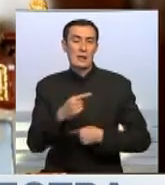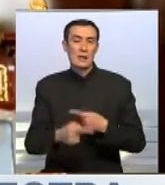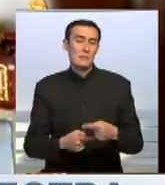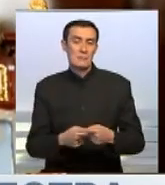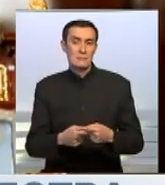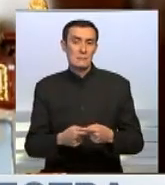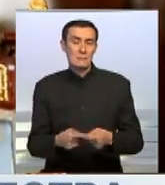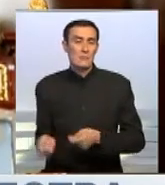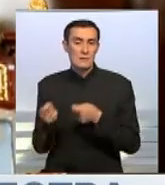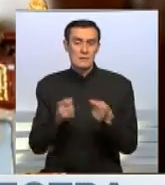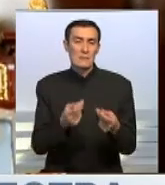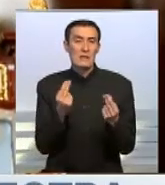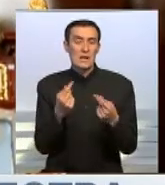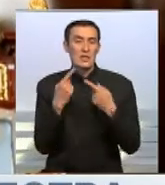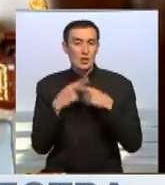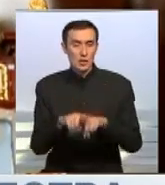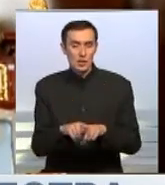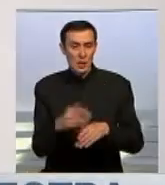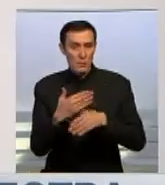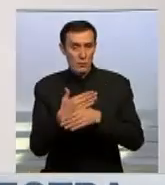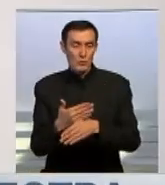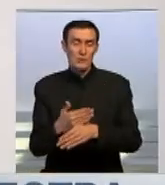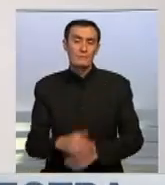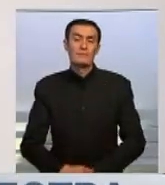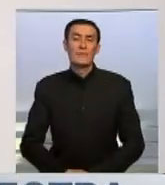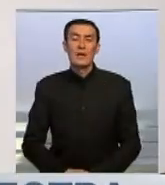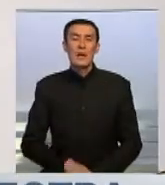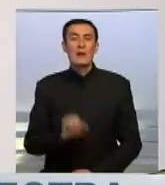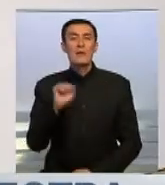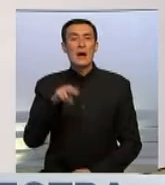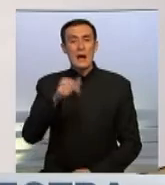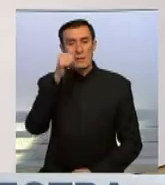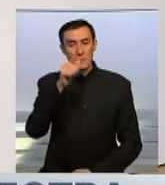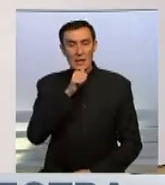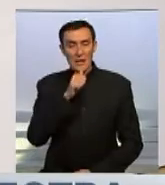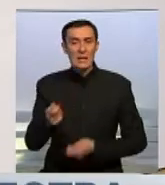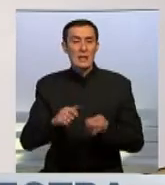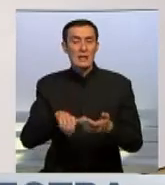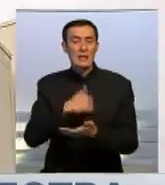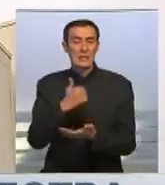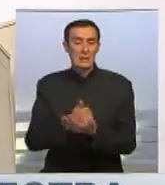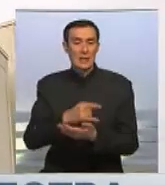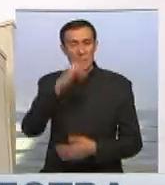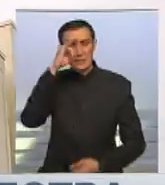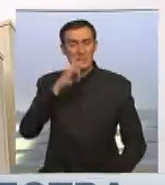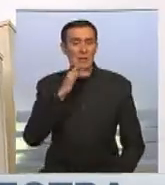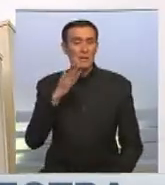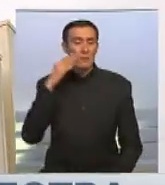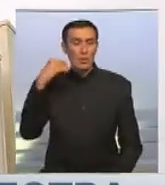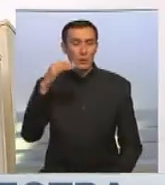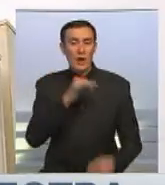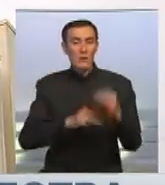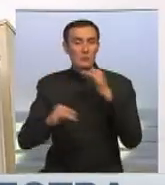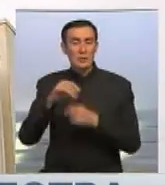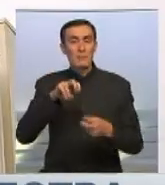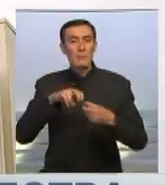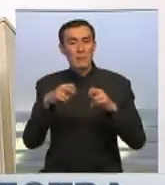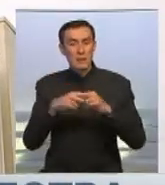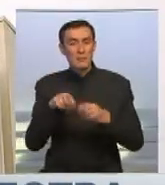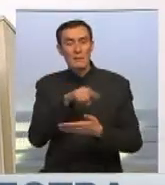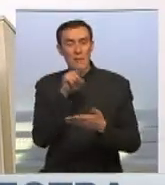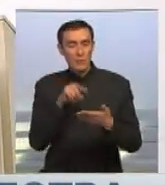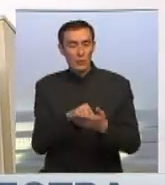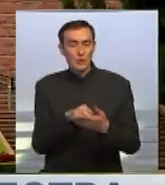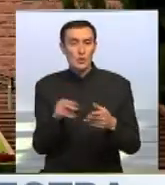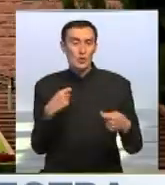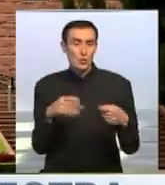поступает материально-техническая помощь. В апреле этого года лидеры Казахстана и Молдовы провели встречу, где обсудили все проблемные вопросы двустороннего